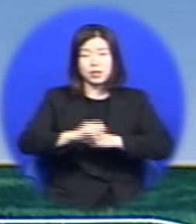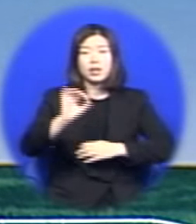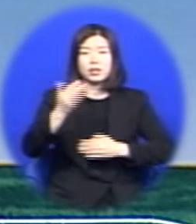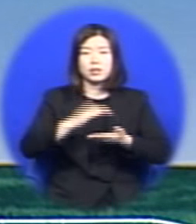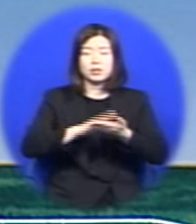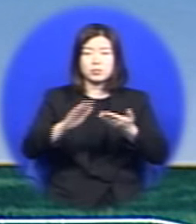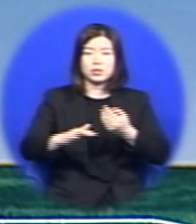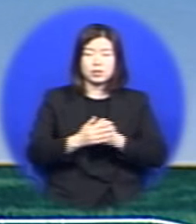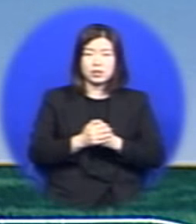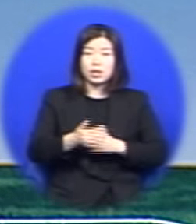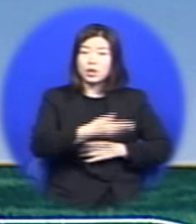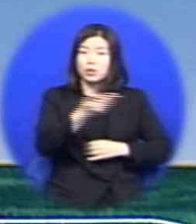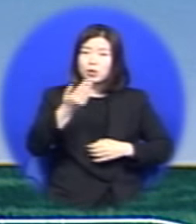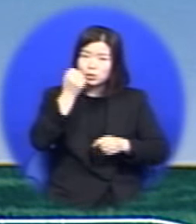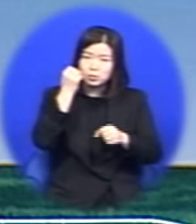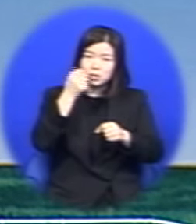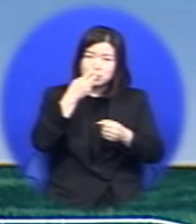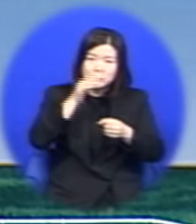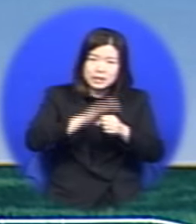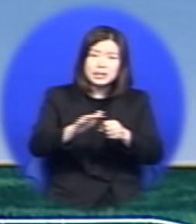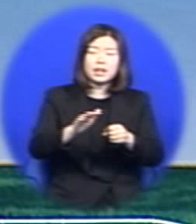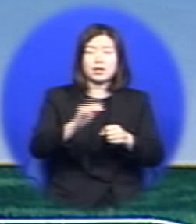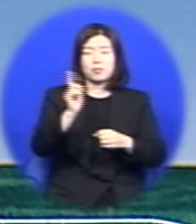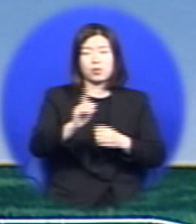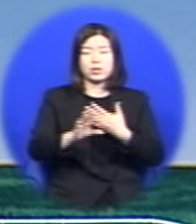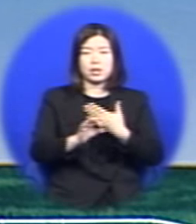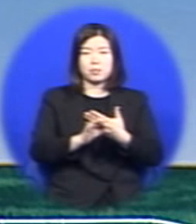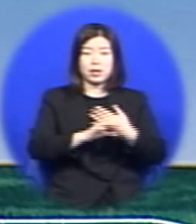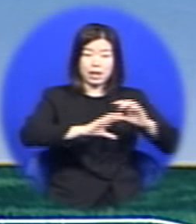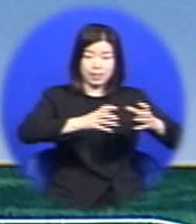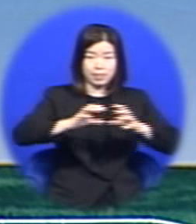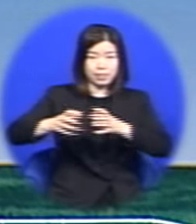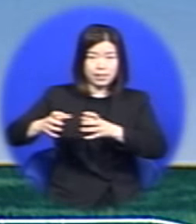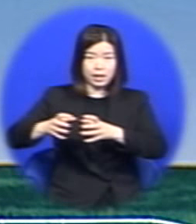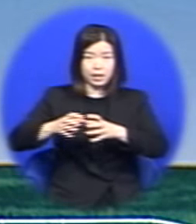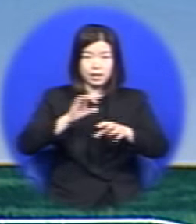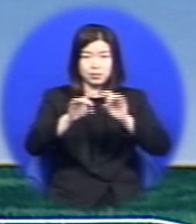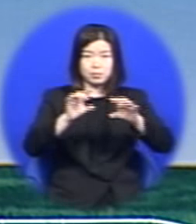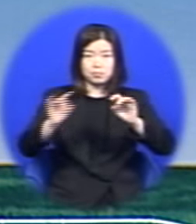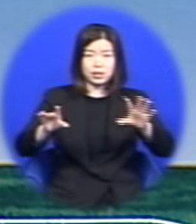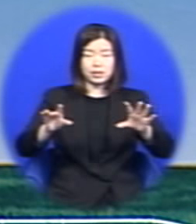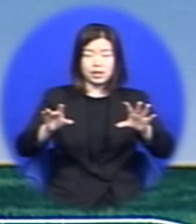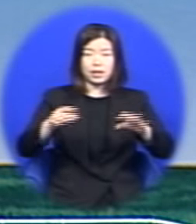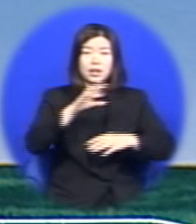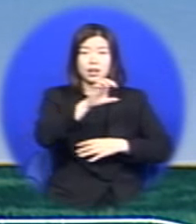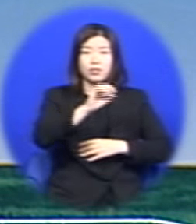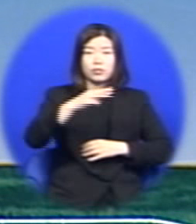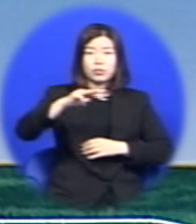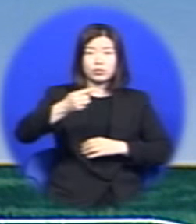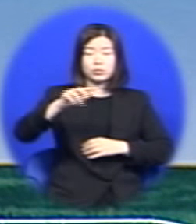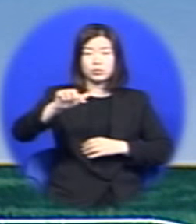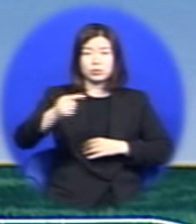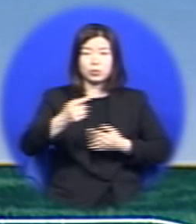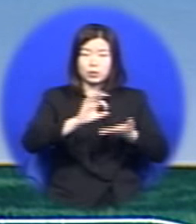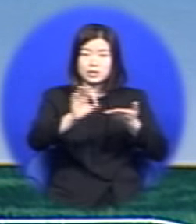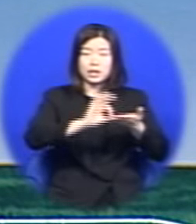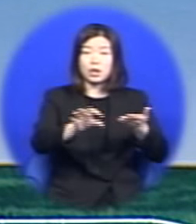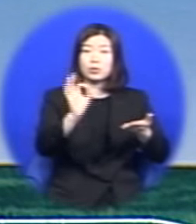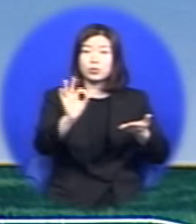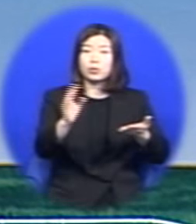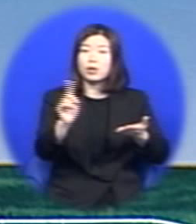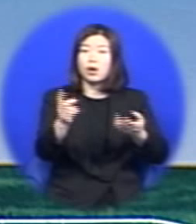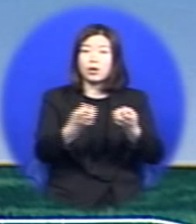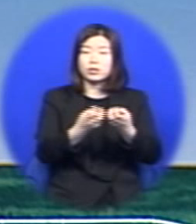여러분, 기가 막힌 것은 나라별로 포르노물에 사용되는 비용이 어떤지 아십니까?